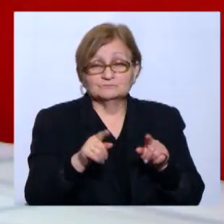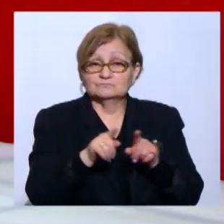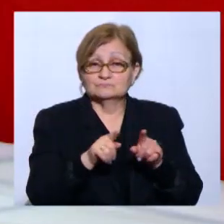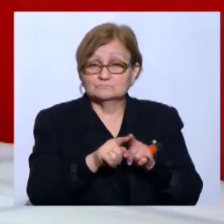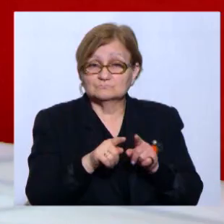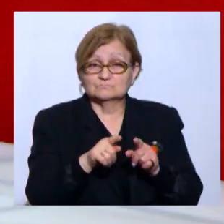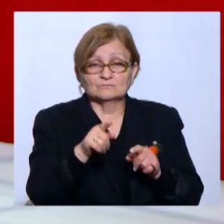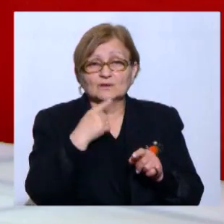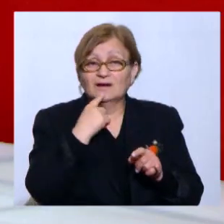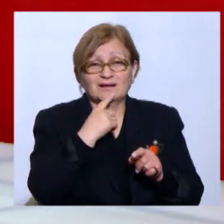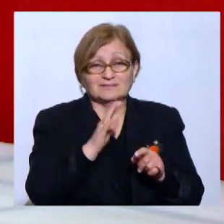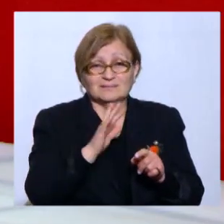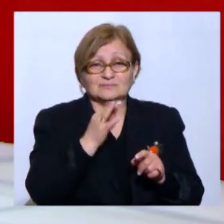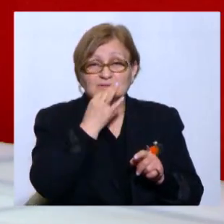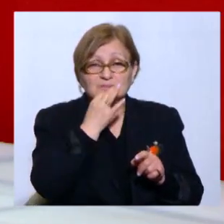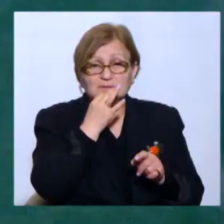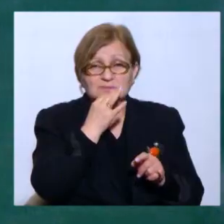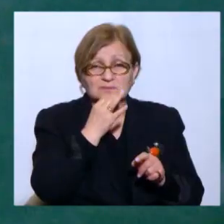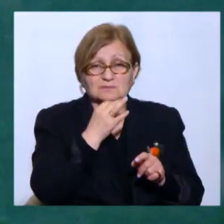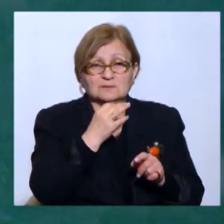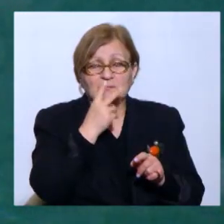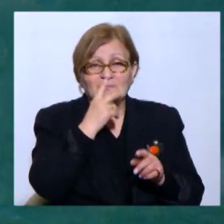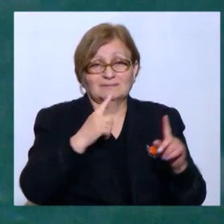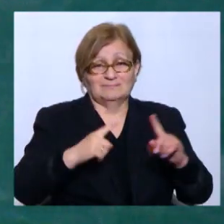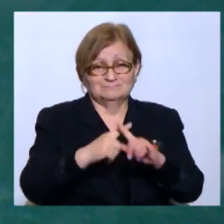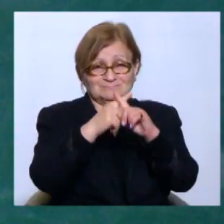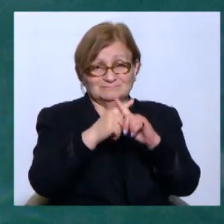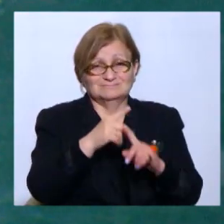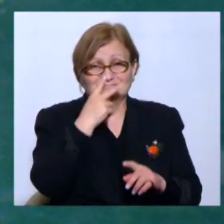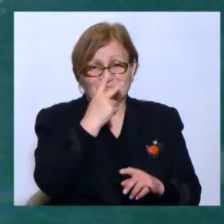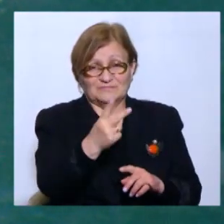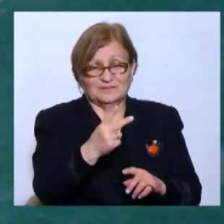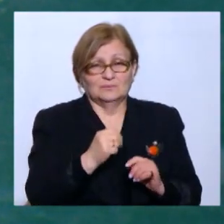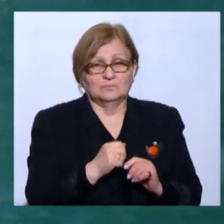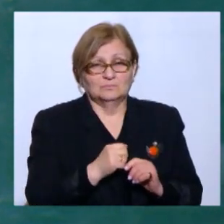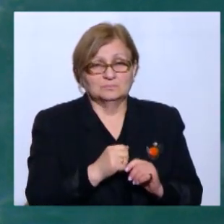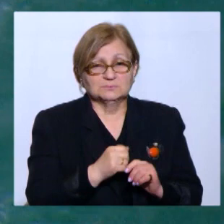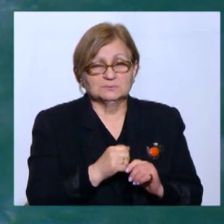შესაბამისად არ გაგვიჭირდება სინუს ბ, მე პროპორციით ვნახულობთ.